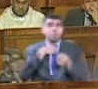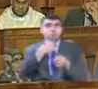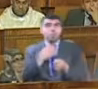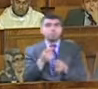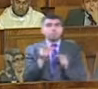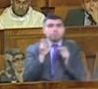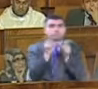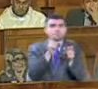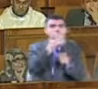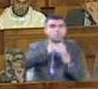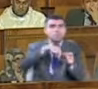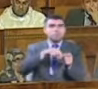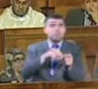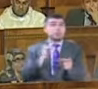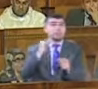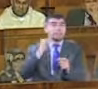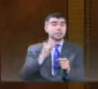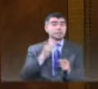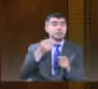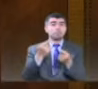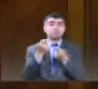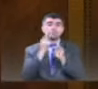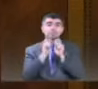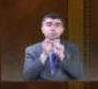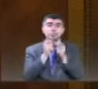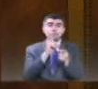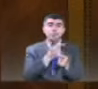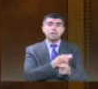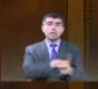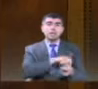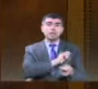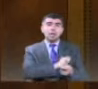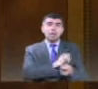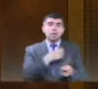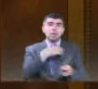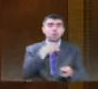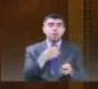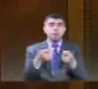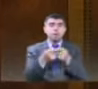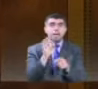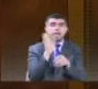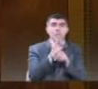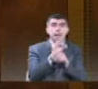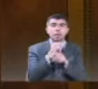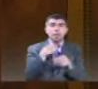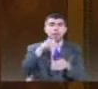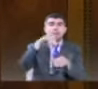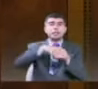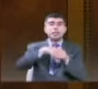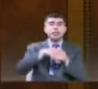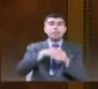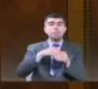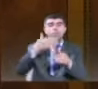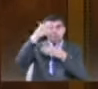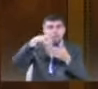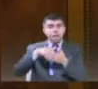والعنصرية. وبهذا الصدد تم التباحث مع نظرائنا الإسبان حول تمكين الجالية المغربية من المشاركة في الانتخابات المحلية